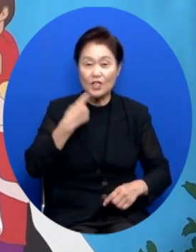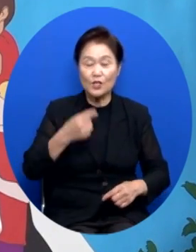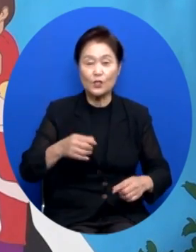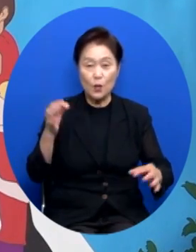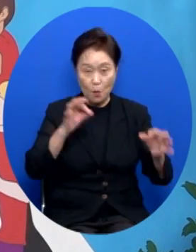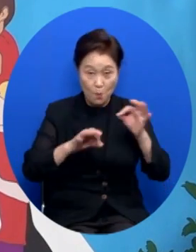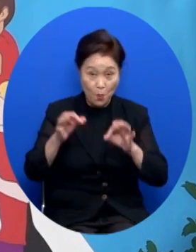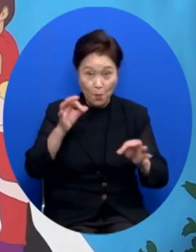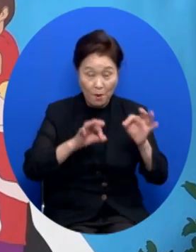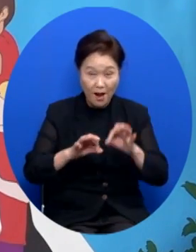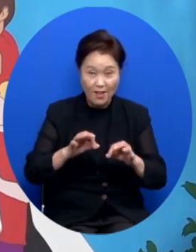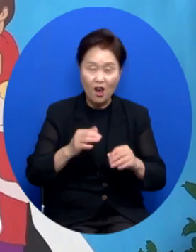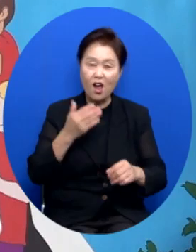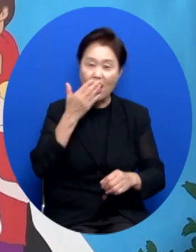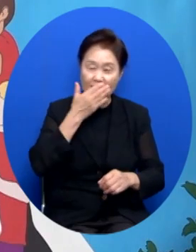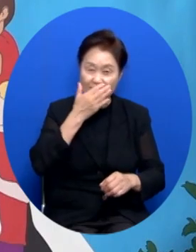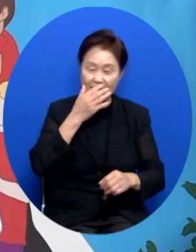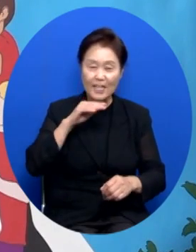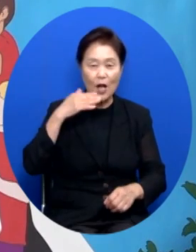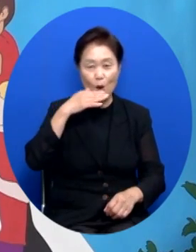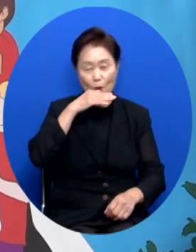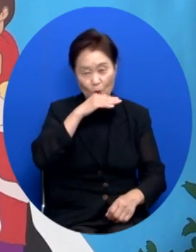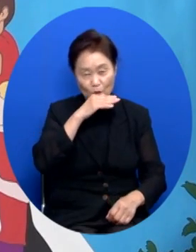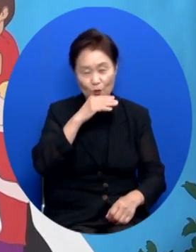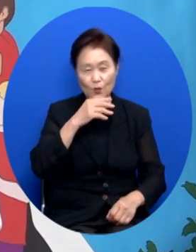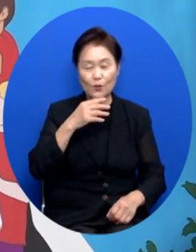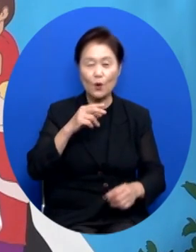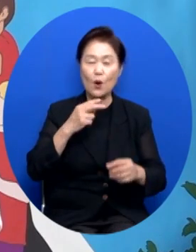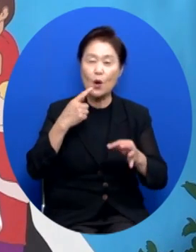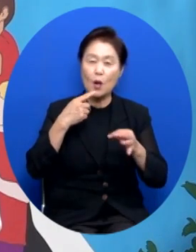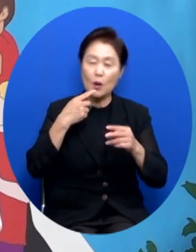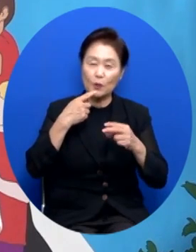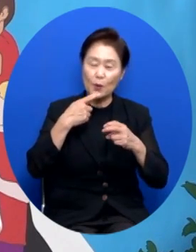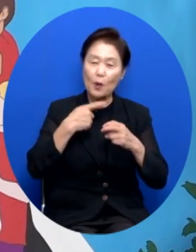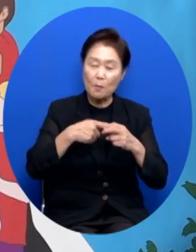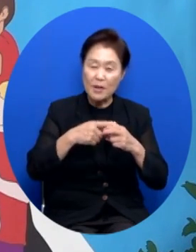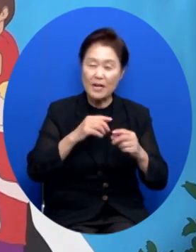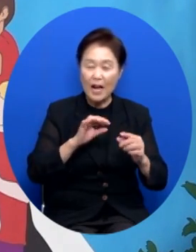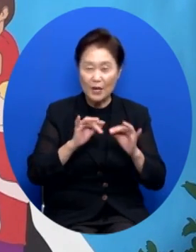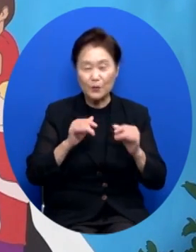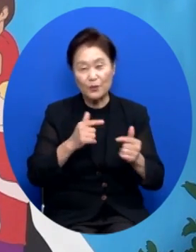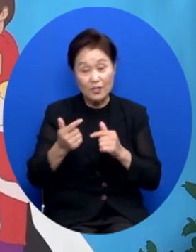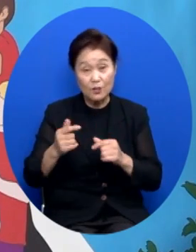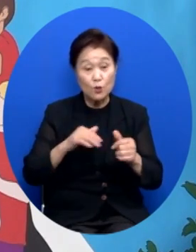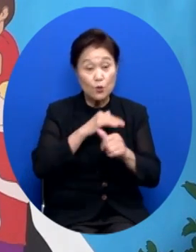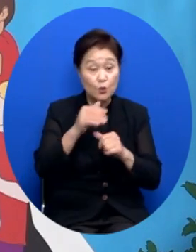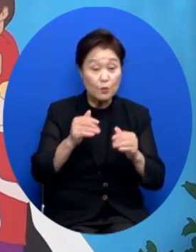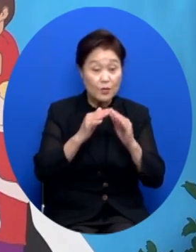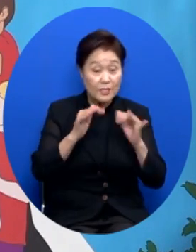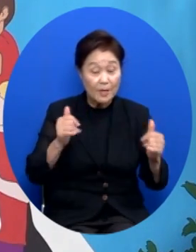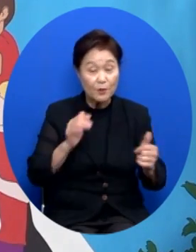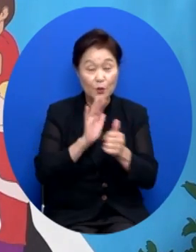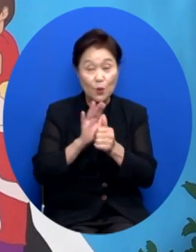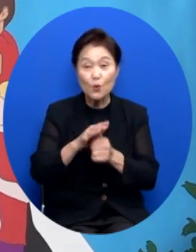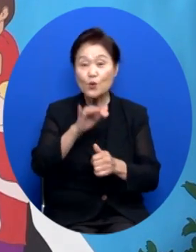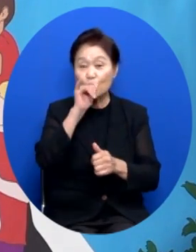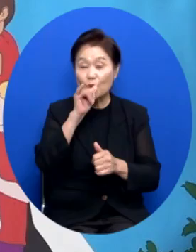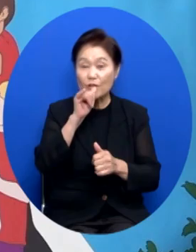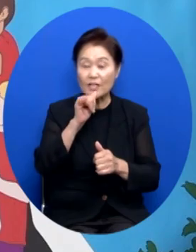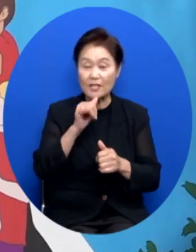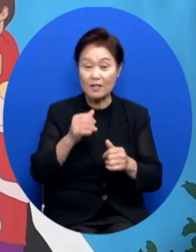모금을 하여서 설탕이나 옥수수, 또 밀가루 등 주변 어려운 이웃들을 도울 수 있는 것으로 직접 나누는